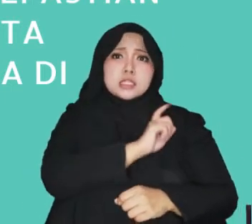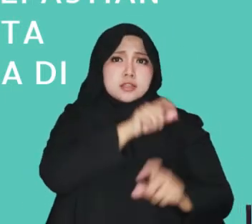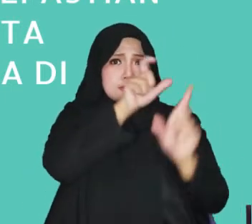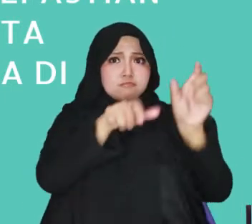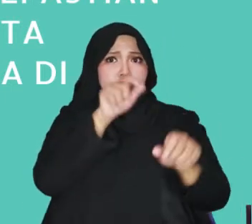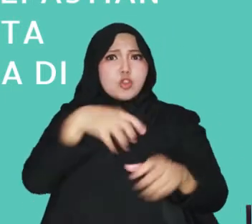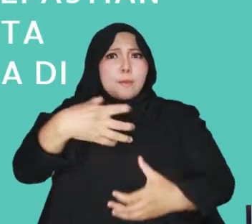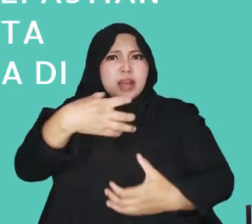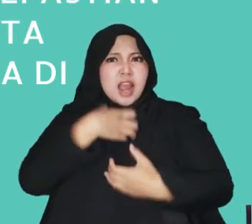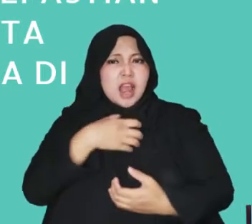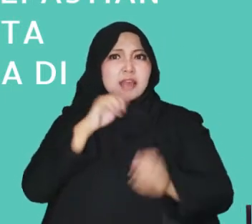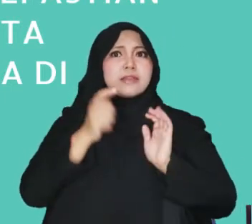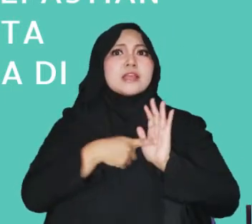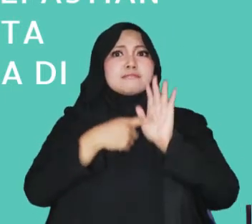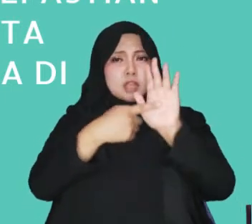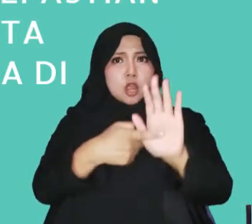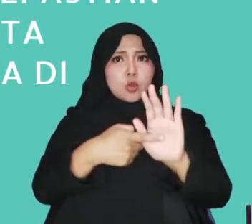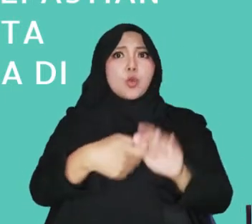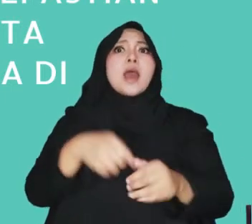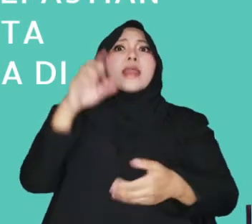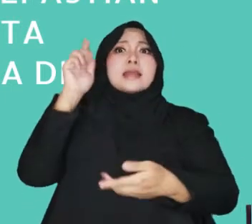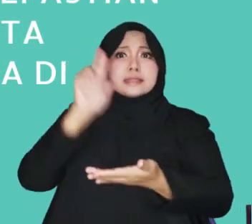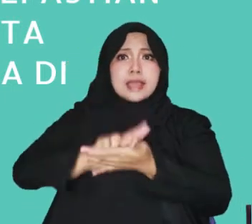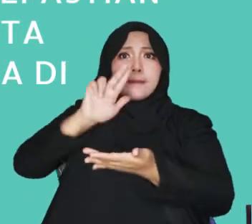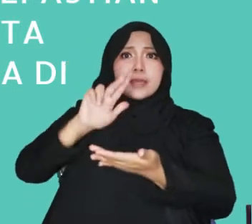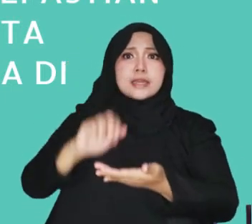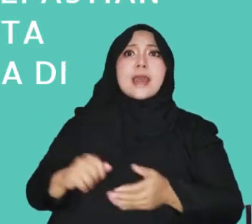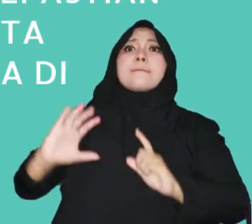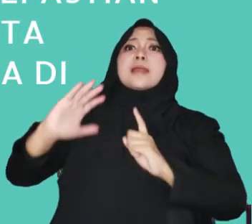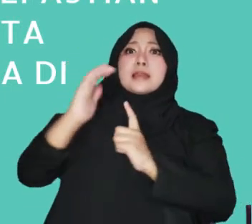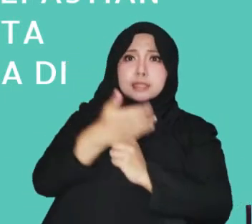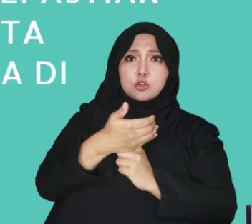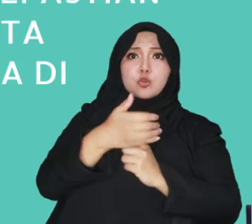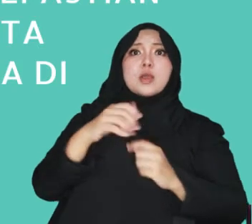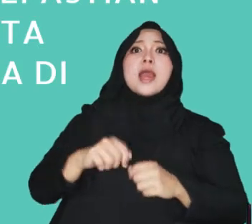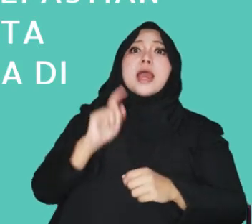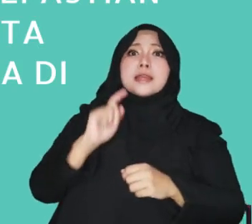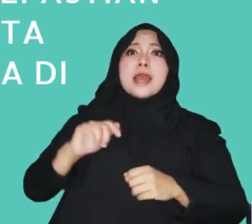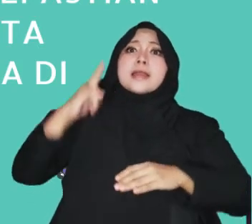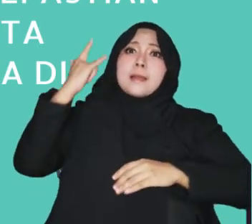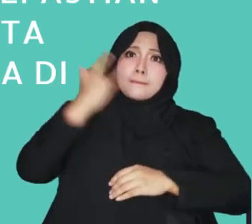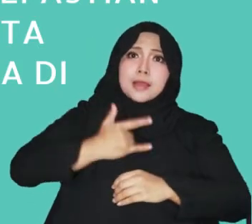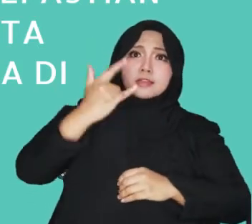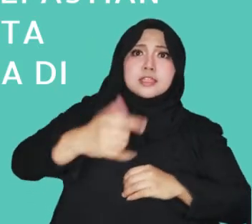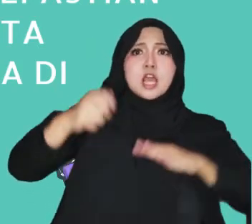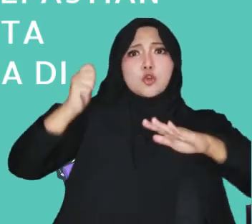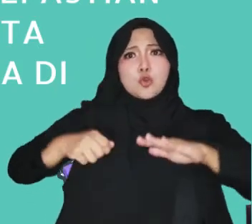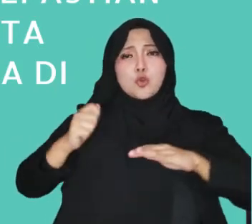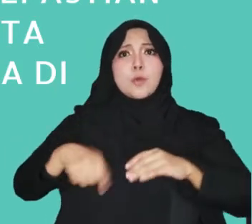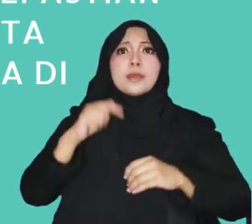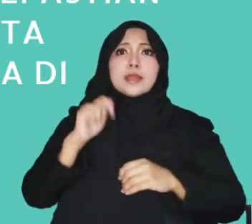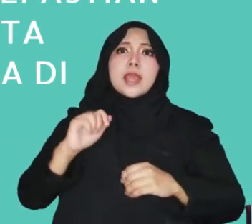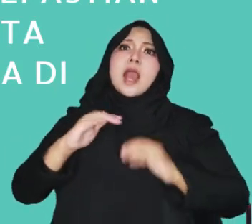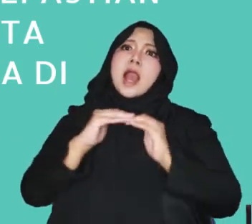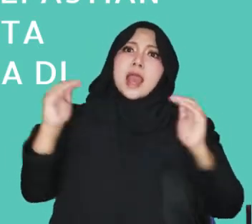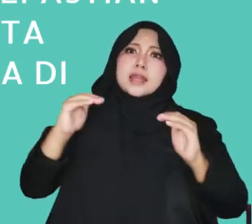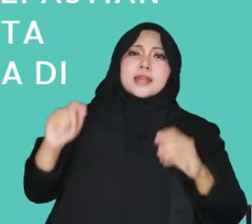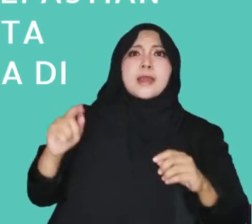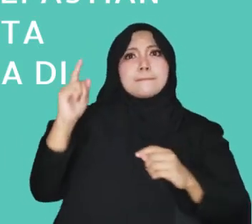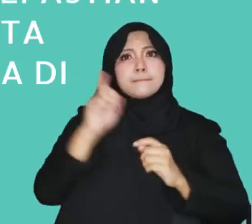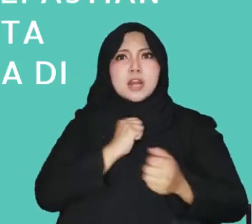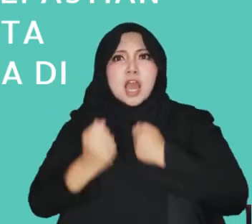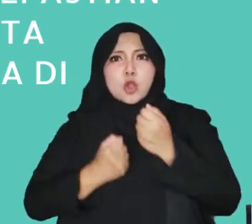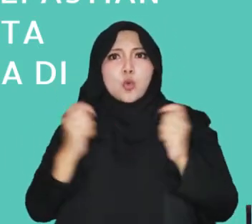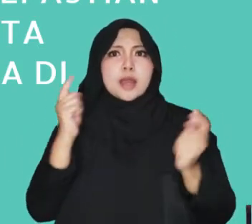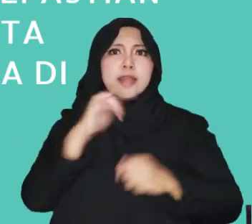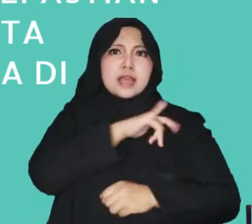bahwa setiap orang berhak atas pengakuan, jaminan, perlindungan, dan kepastian hukum yang adil serta perlakuan